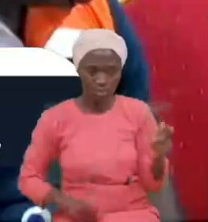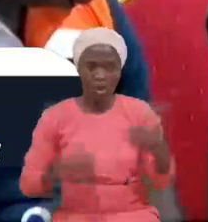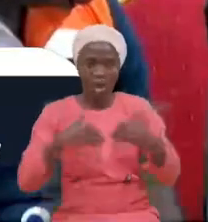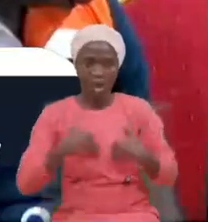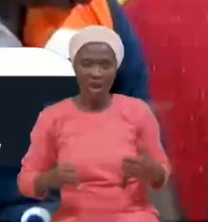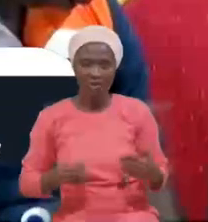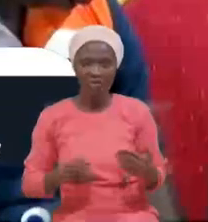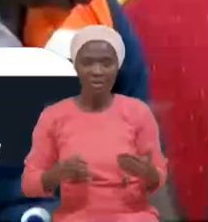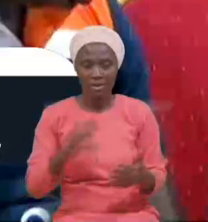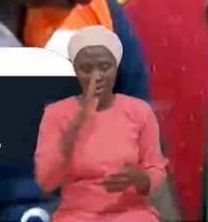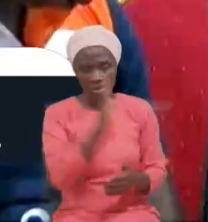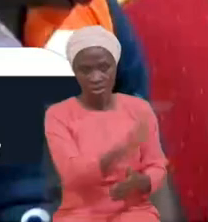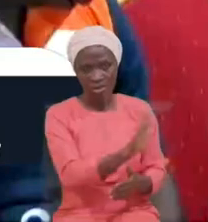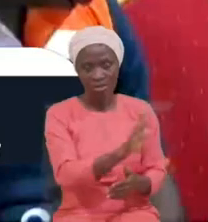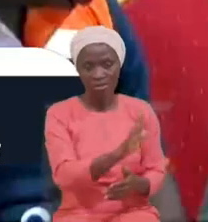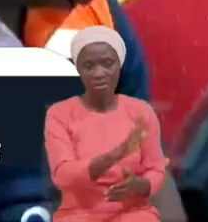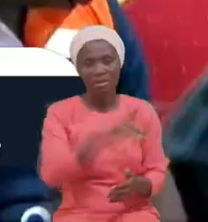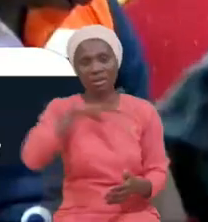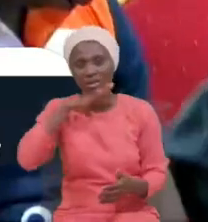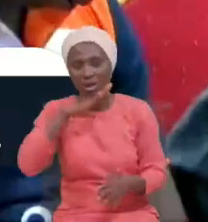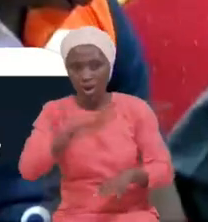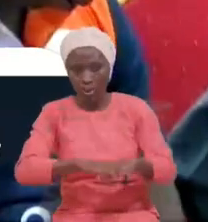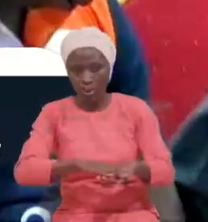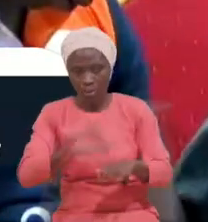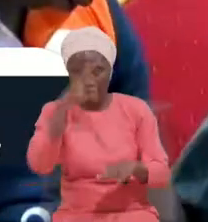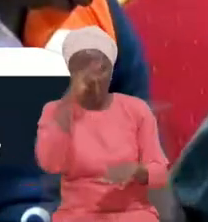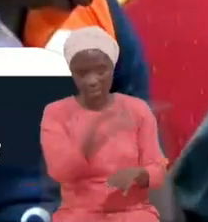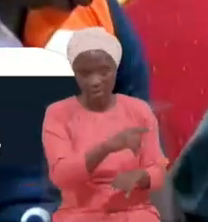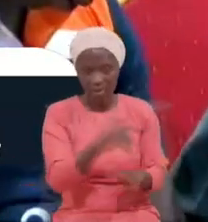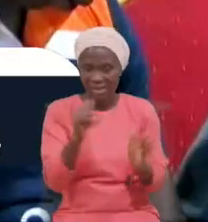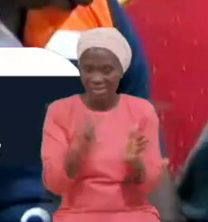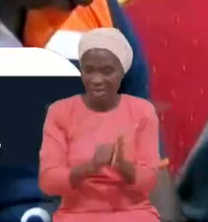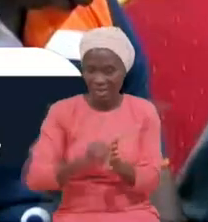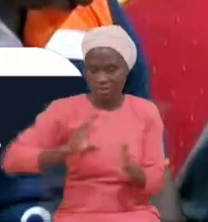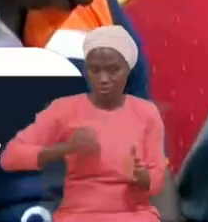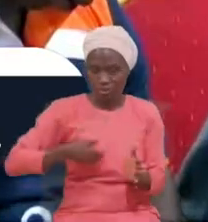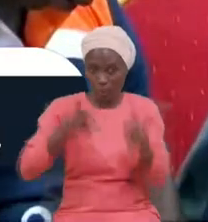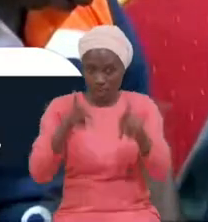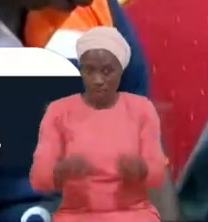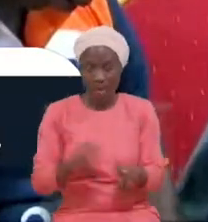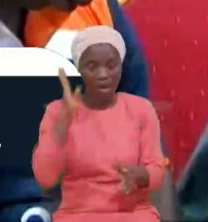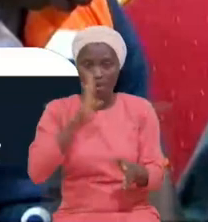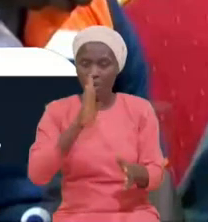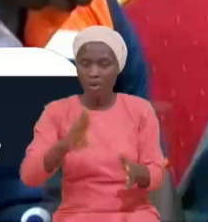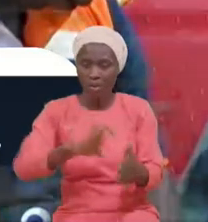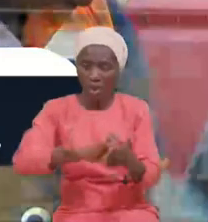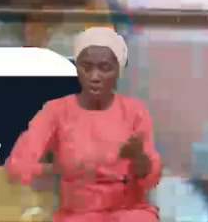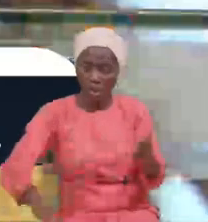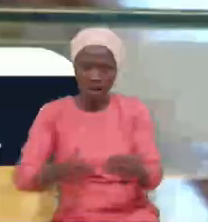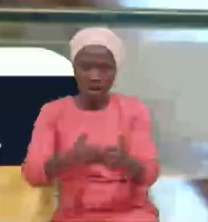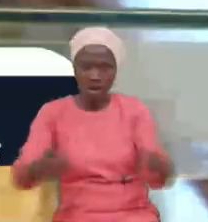qui aura sur lui quelque impureté, cet homme-là